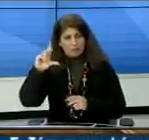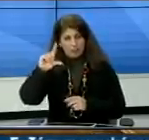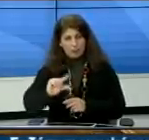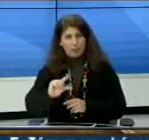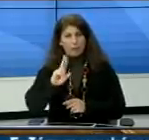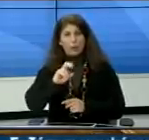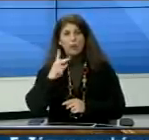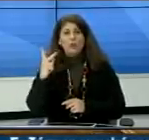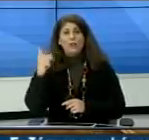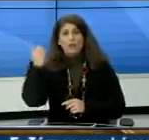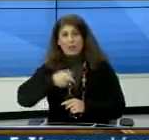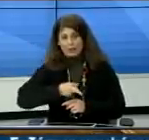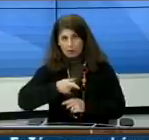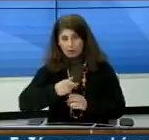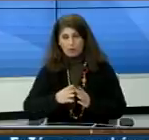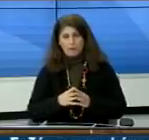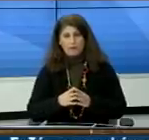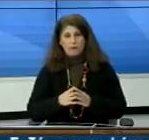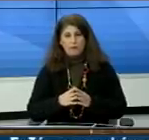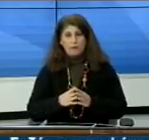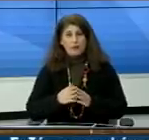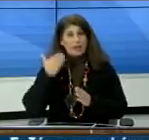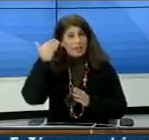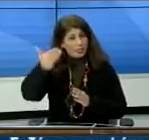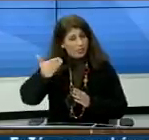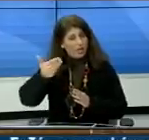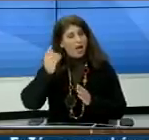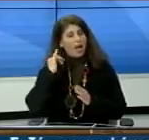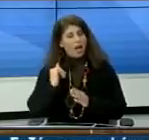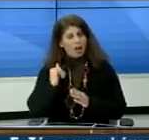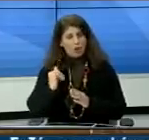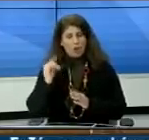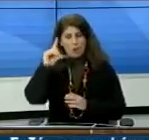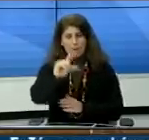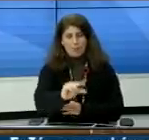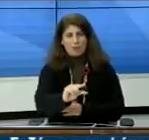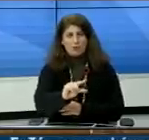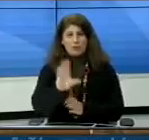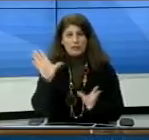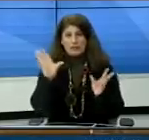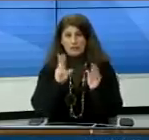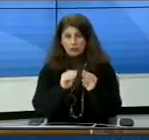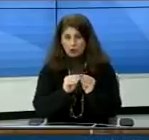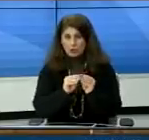κατά 22% και επίκειται κι άλλη μείωση. Η συνολική